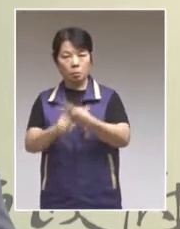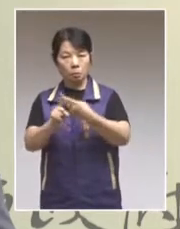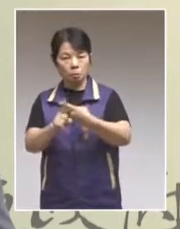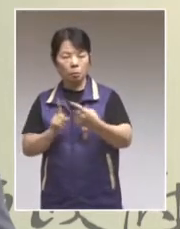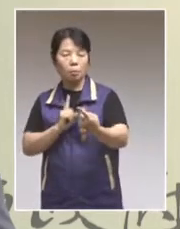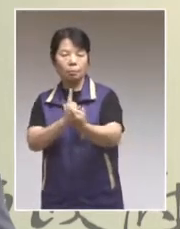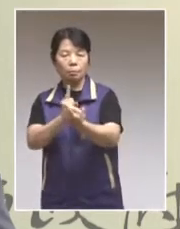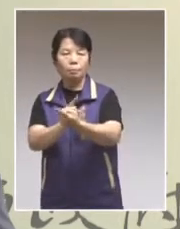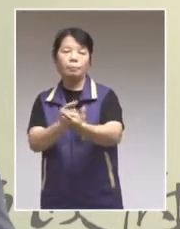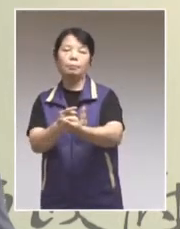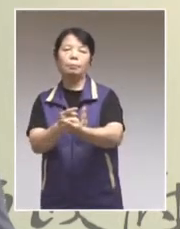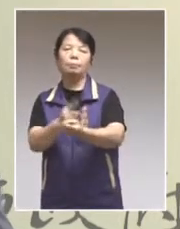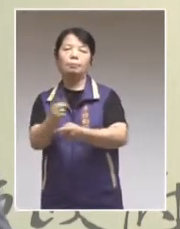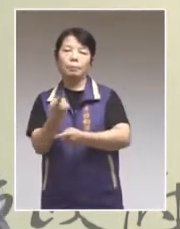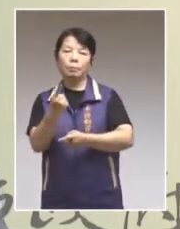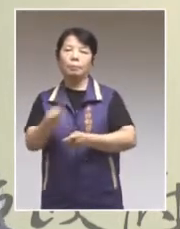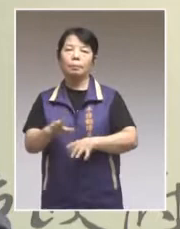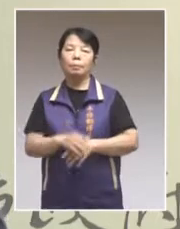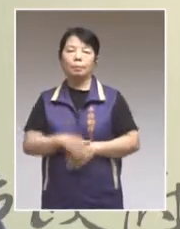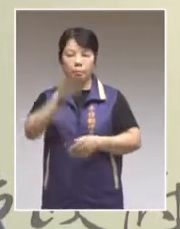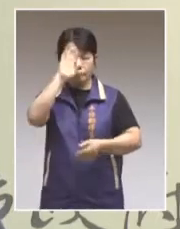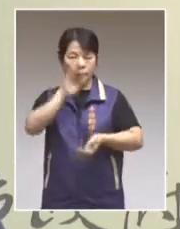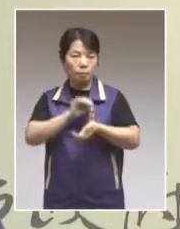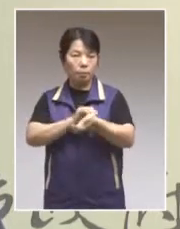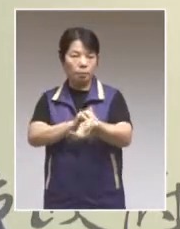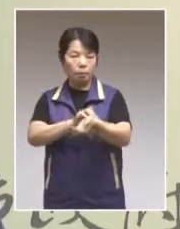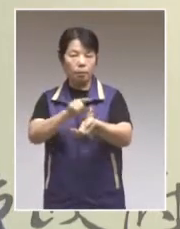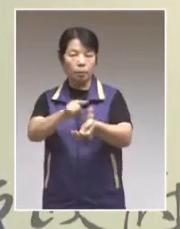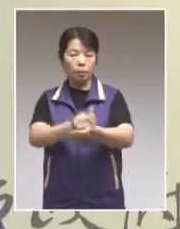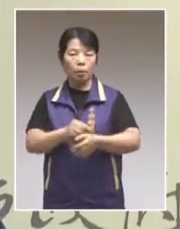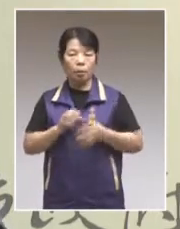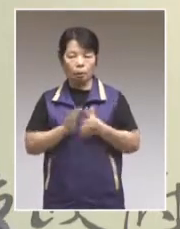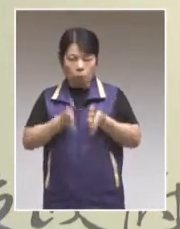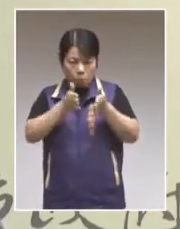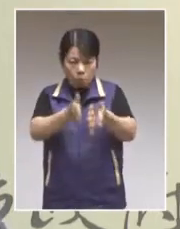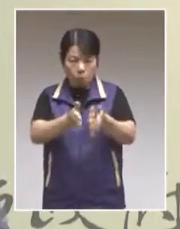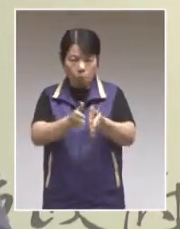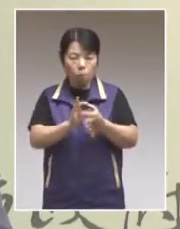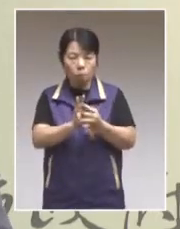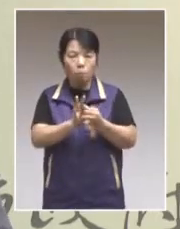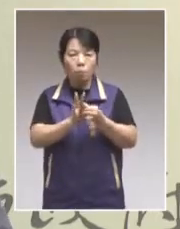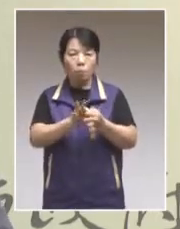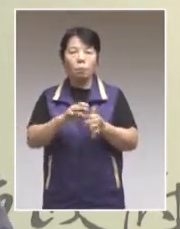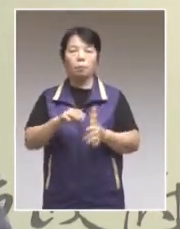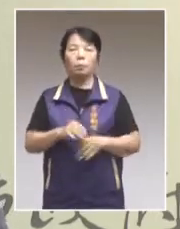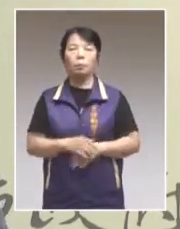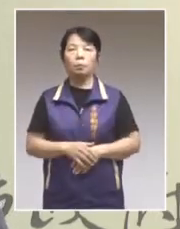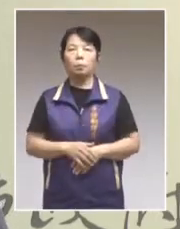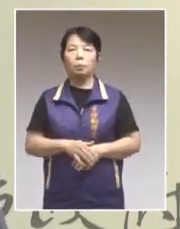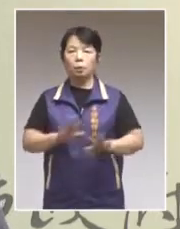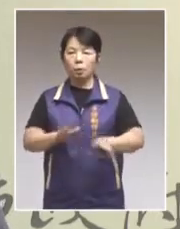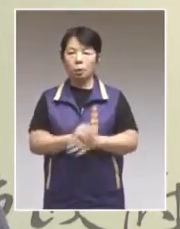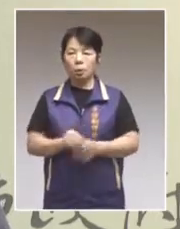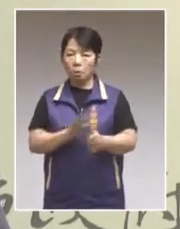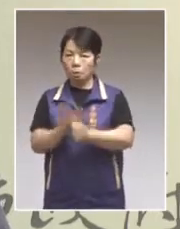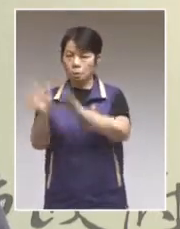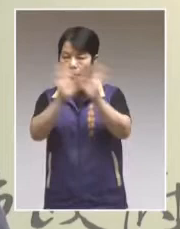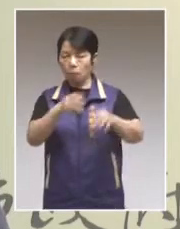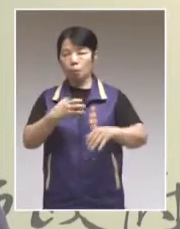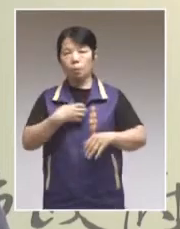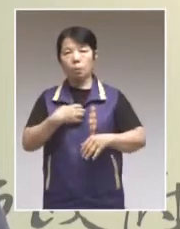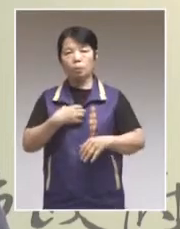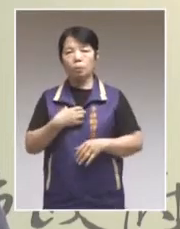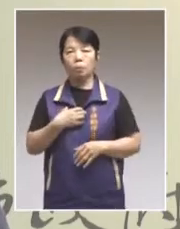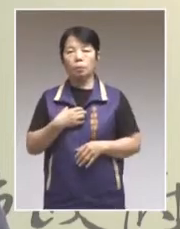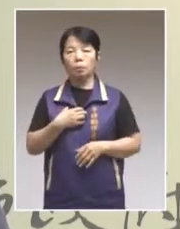致。那密切接触者的部分是我们所关切的因为现在目前整个的疫情风险可能已